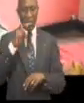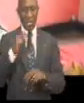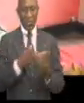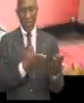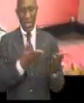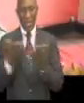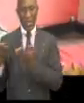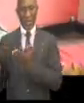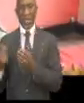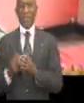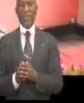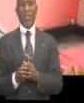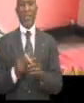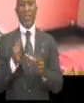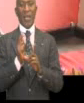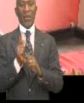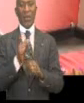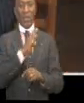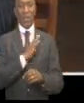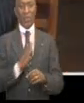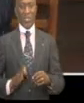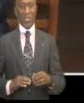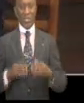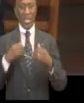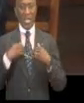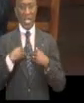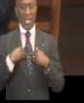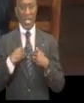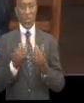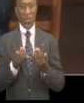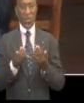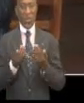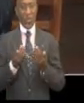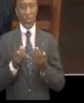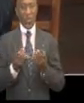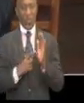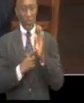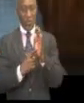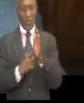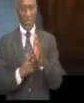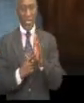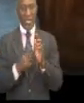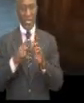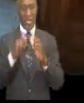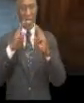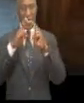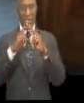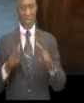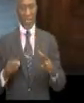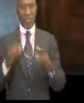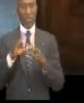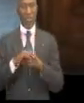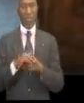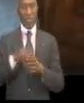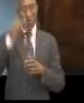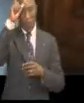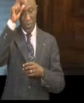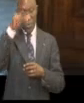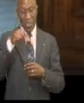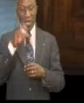a suggéré à la ville de Lubumbashi de mettre son expertise au profit de la ville de Likasi.